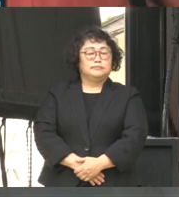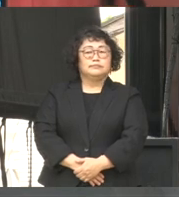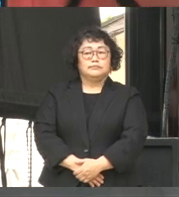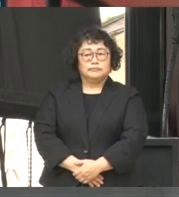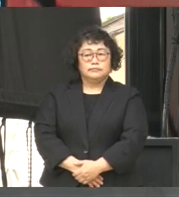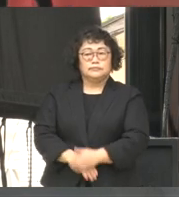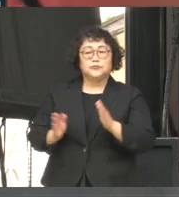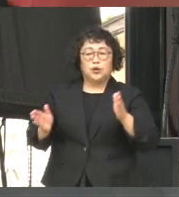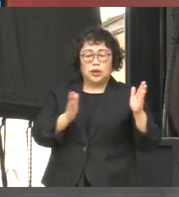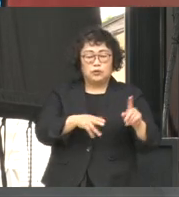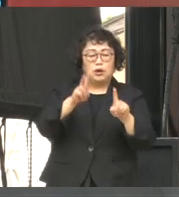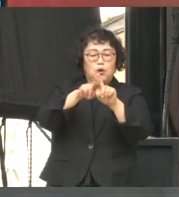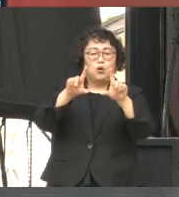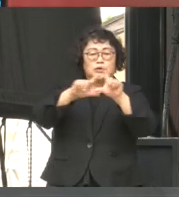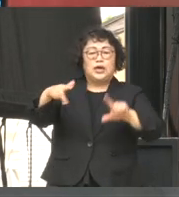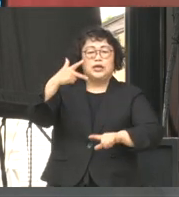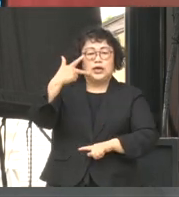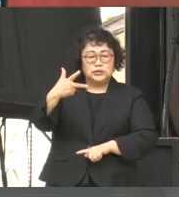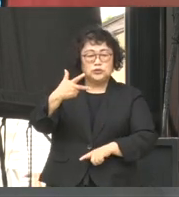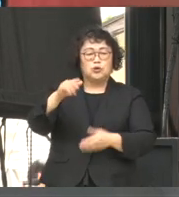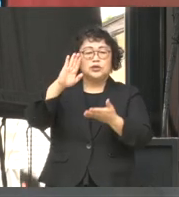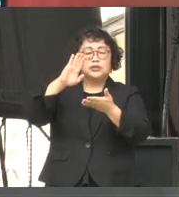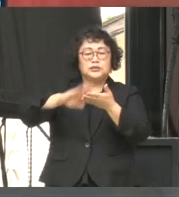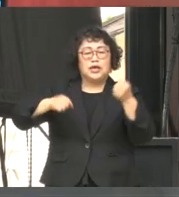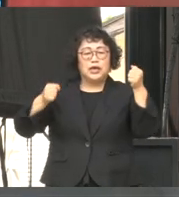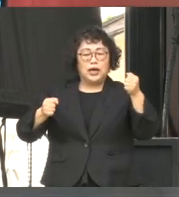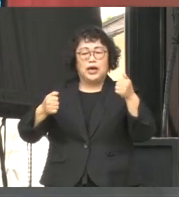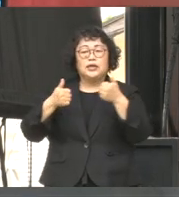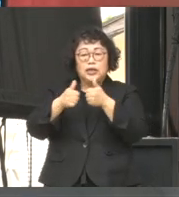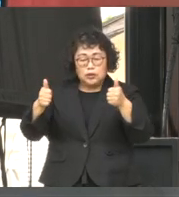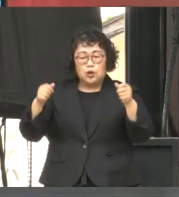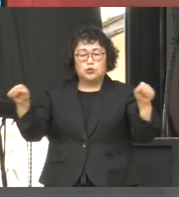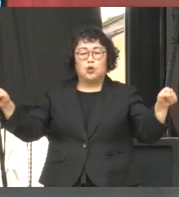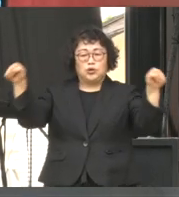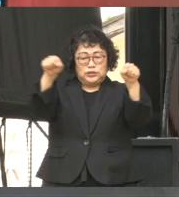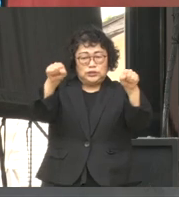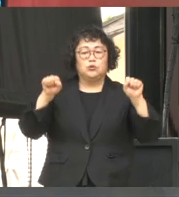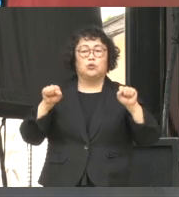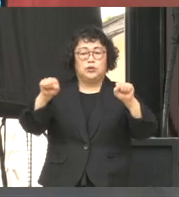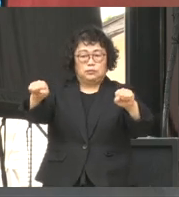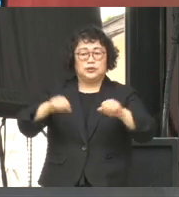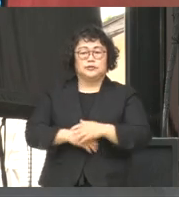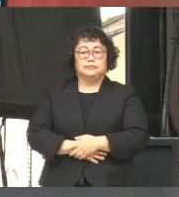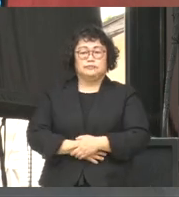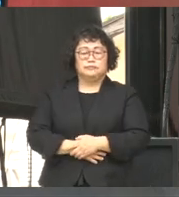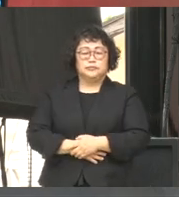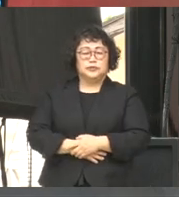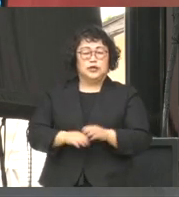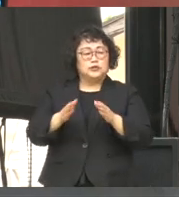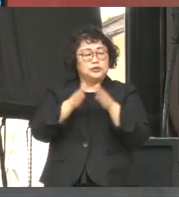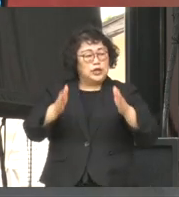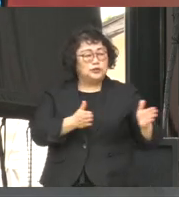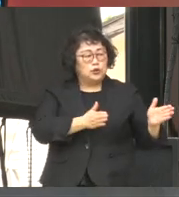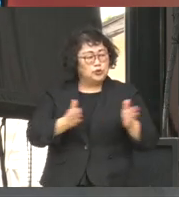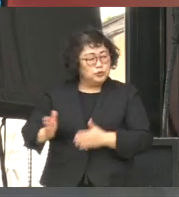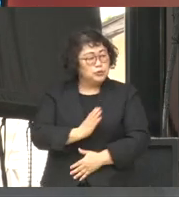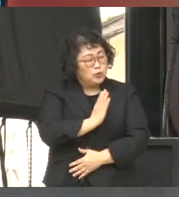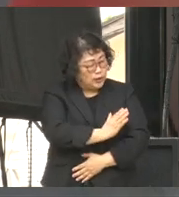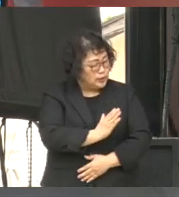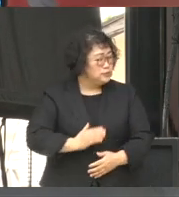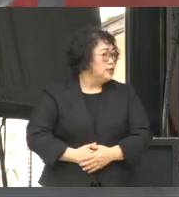それでは小平市の聖火ランナーの皆さんによるトーチキスを行います。ステージの準備をお願いいたします